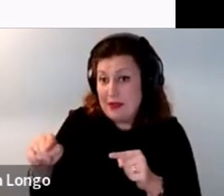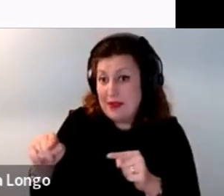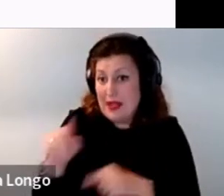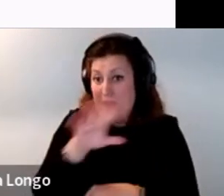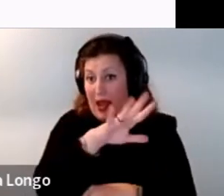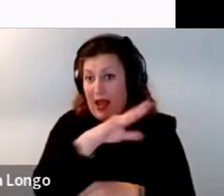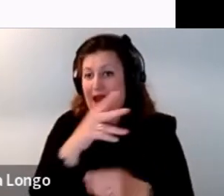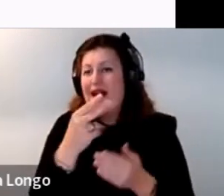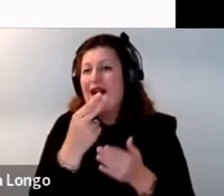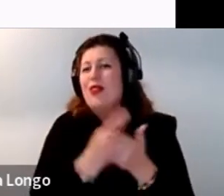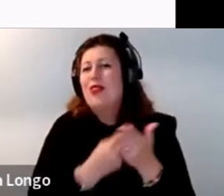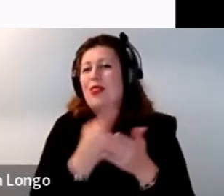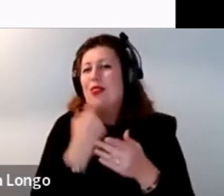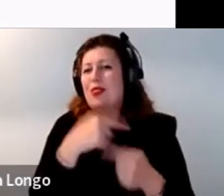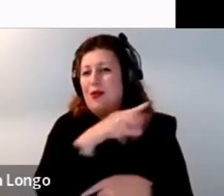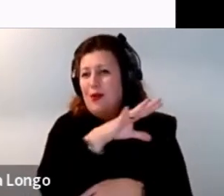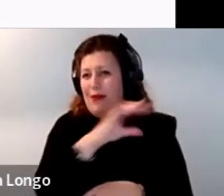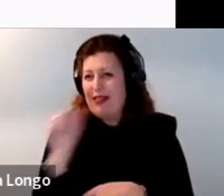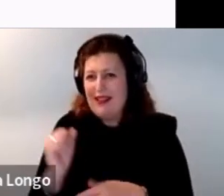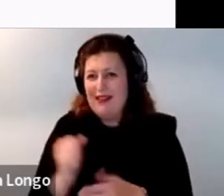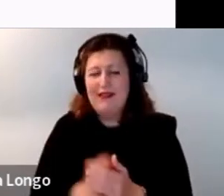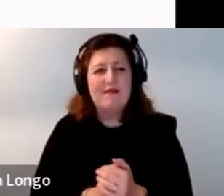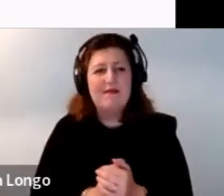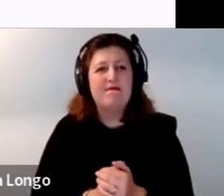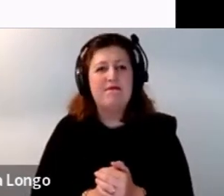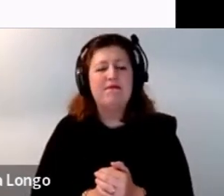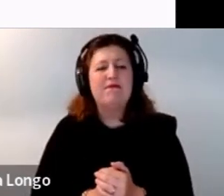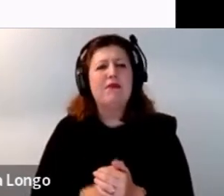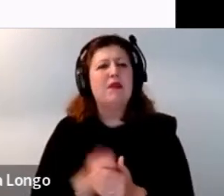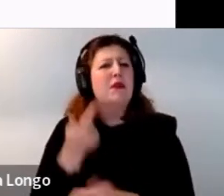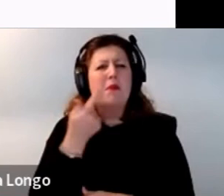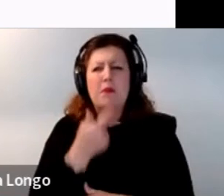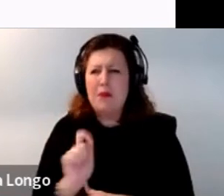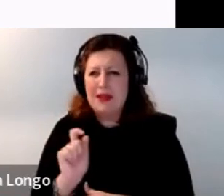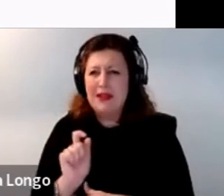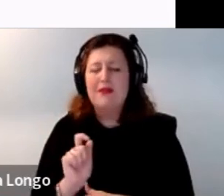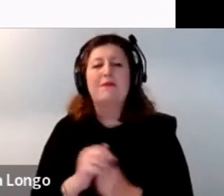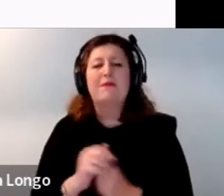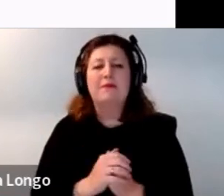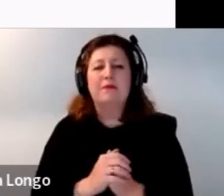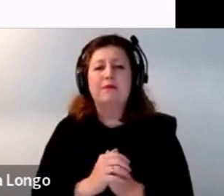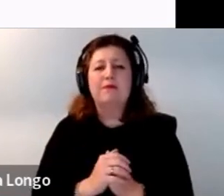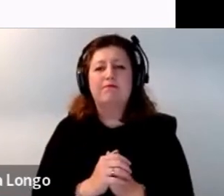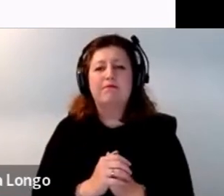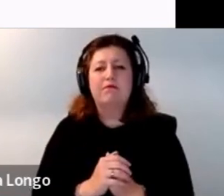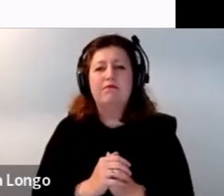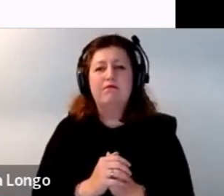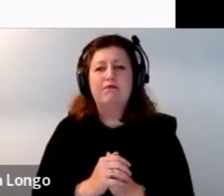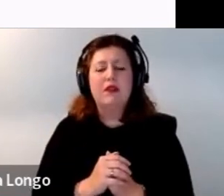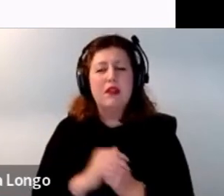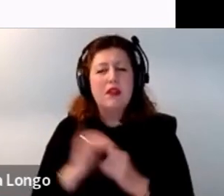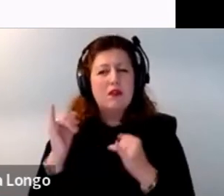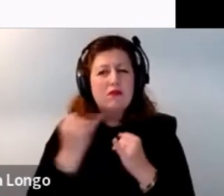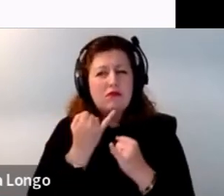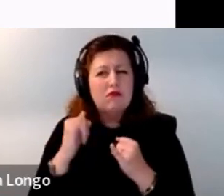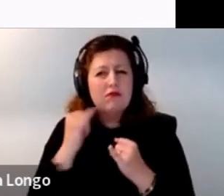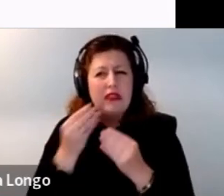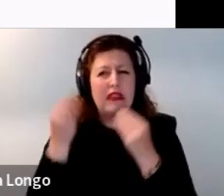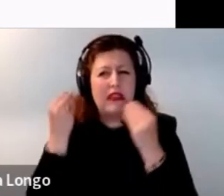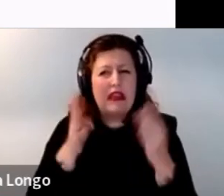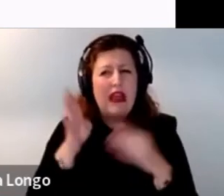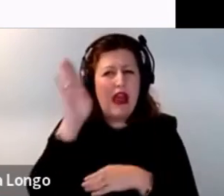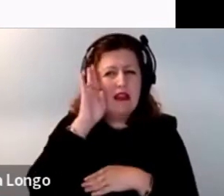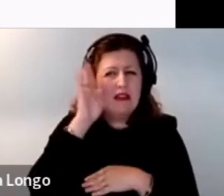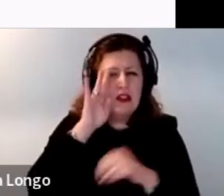in Tanzania, perché ha sviluppato una particolare attenzione su questo tema.